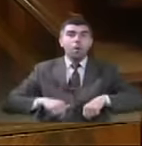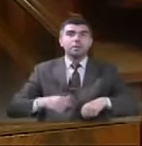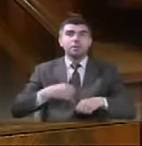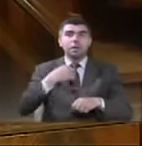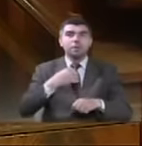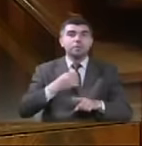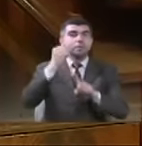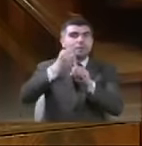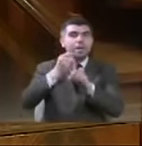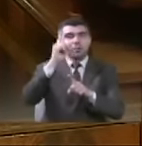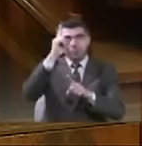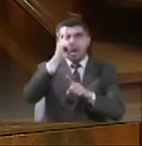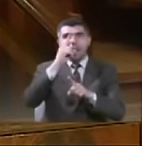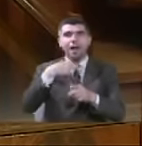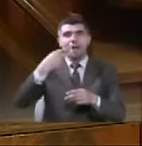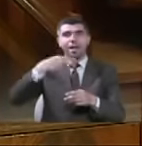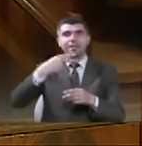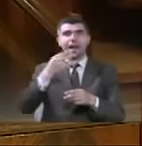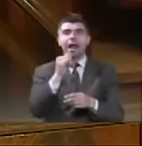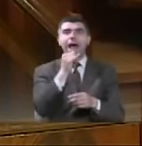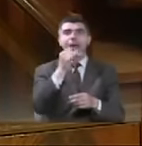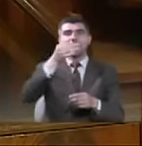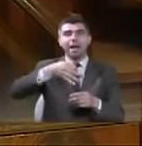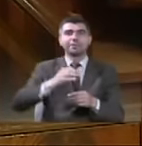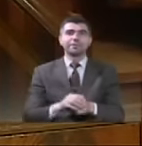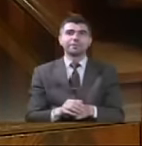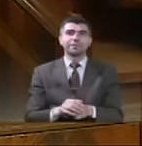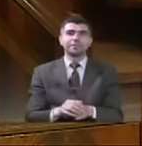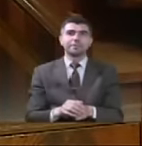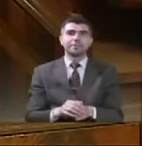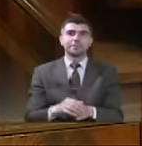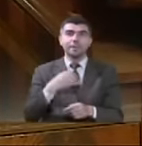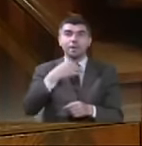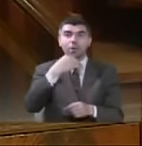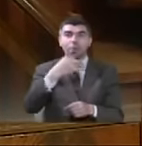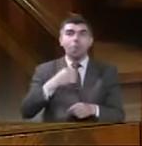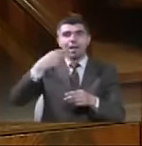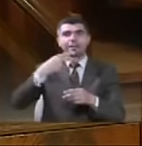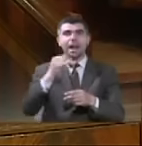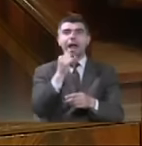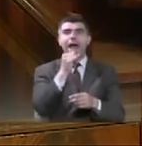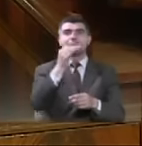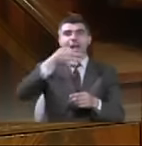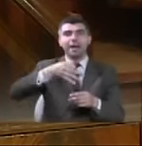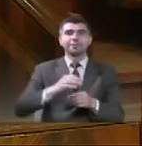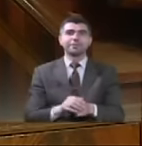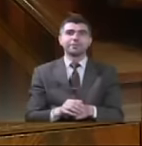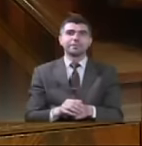ندير المجهود ونهضر شوية معاك شوف السيدة الوزيرة